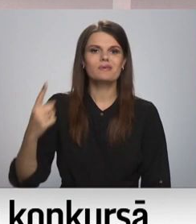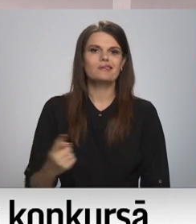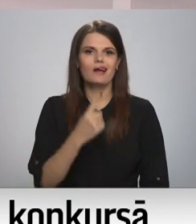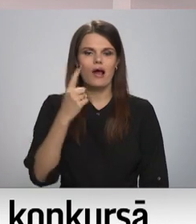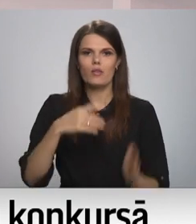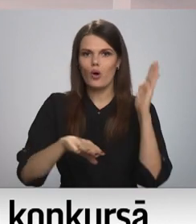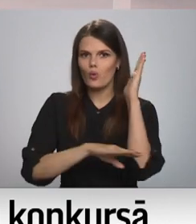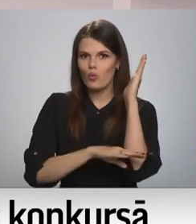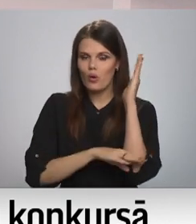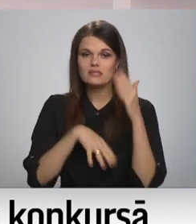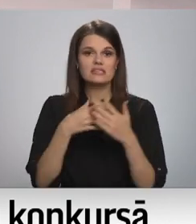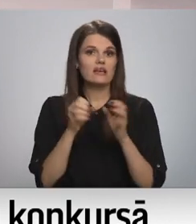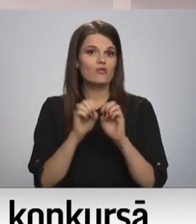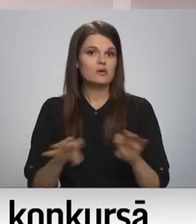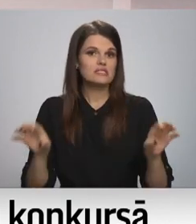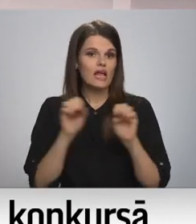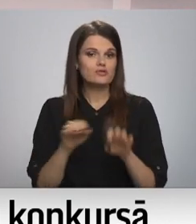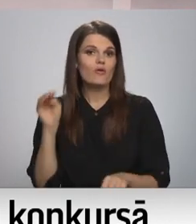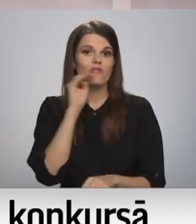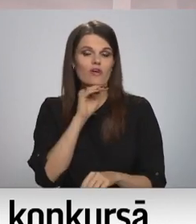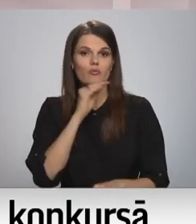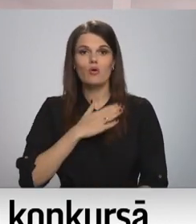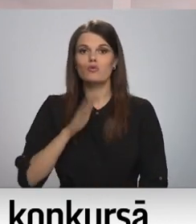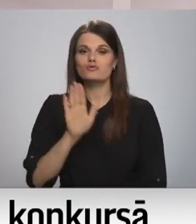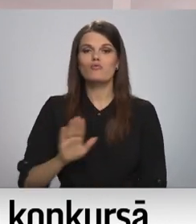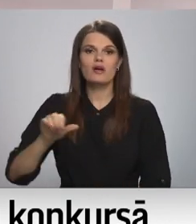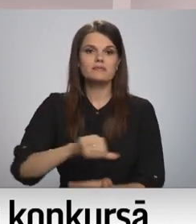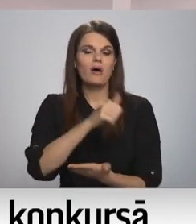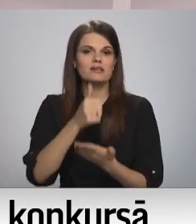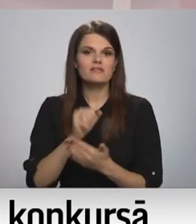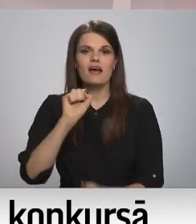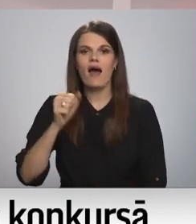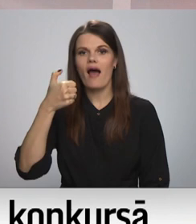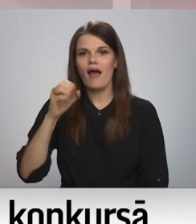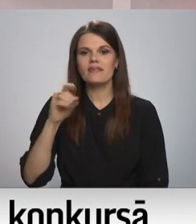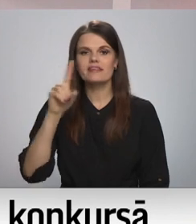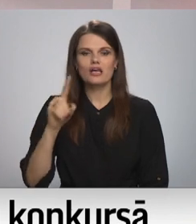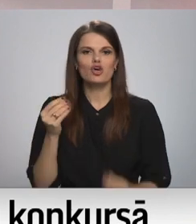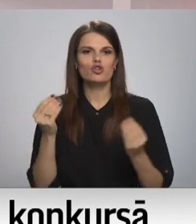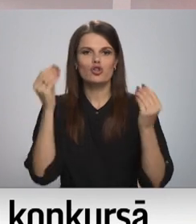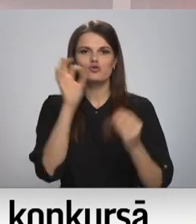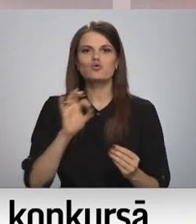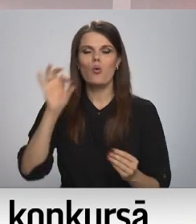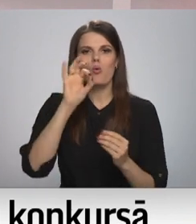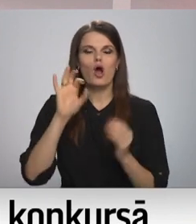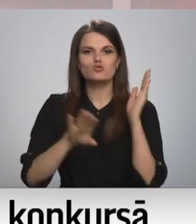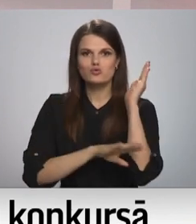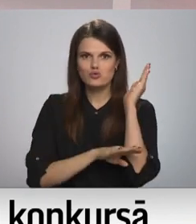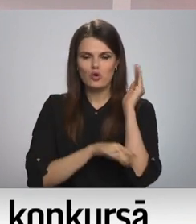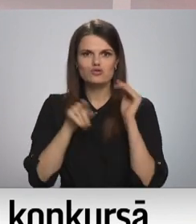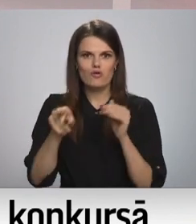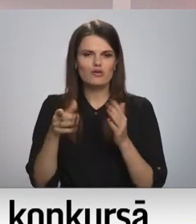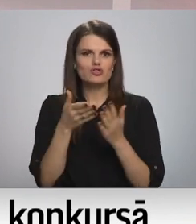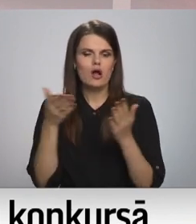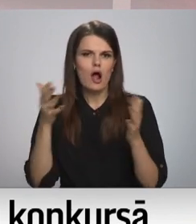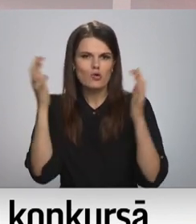Ar savu stāstu februārī mūsu valsts pārstāvēs Aģis Dižozols, kurš padomju okupācijas gados bija ieaudzis kādas dzimtas